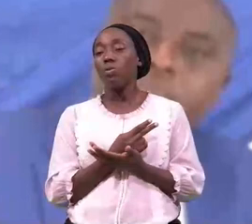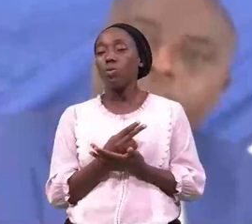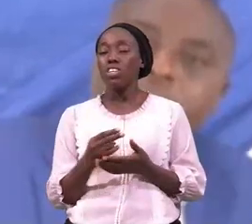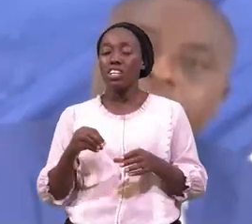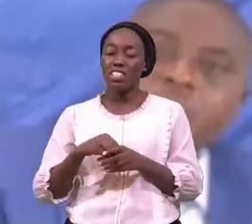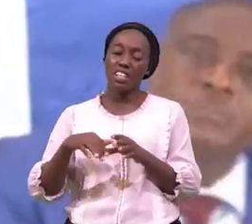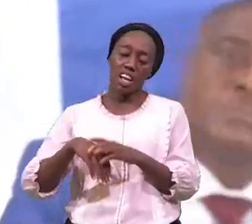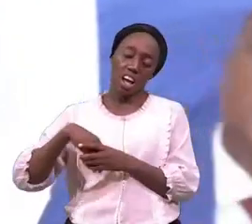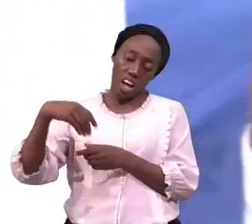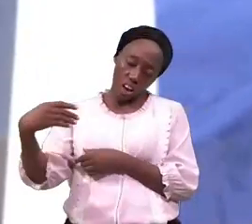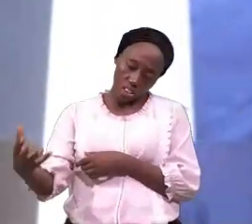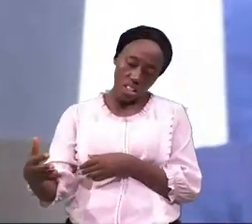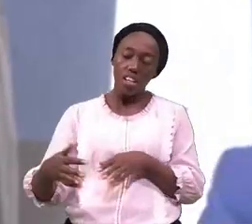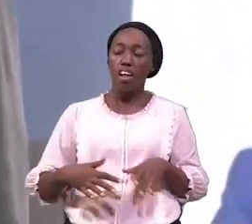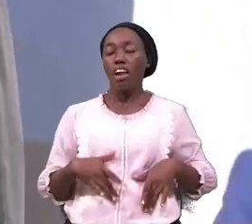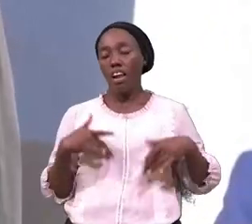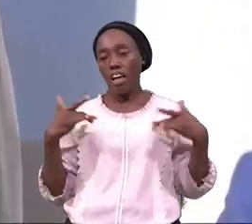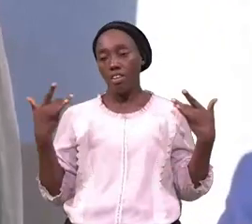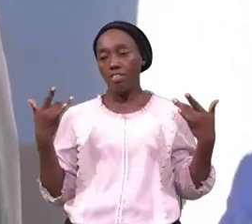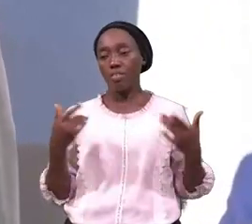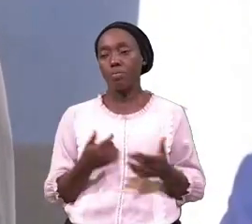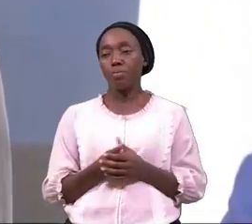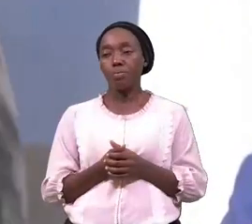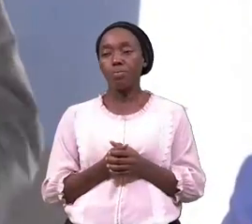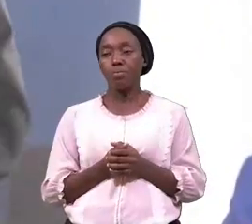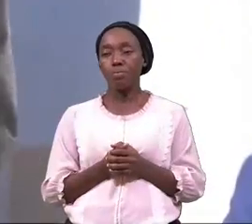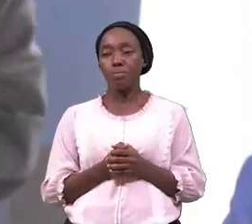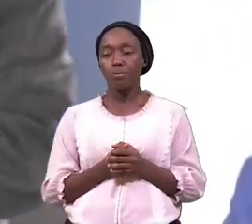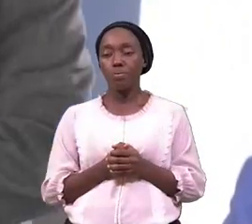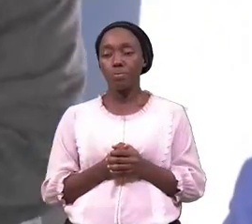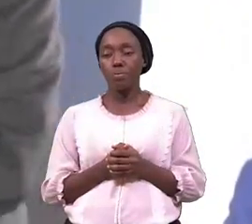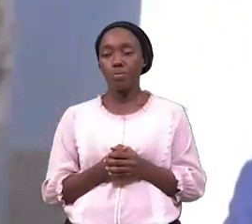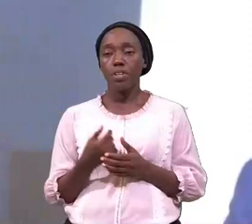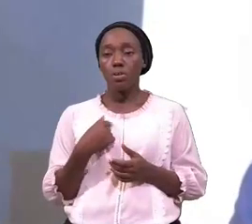Et avec cette nature divine, nous avons la sainteté interne et externe.